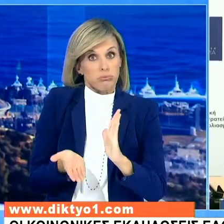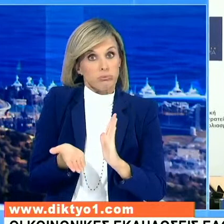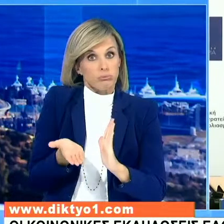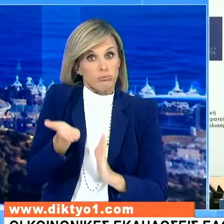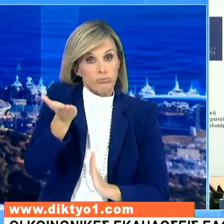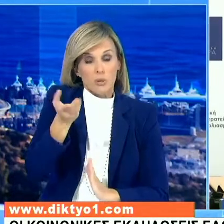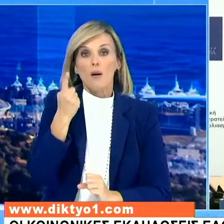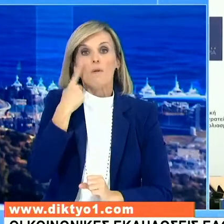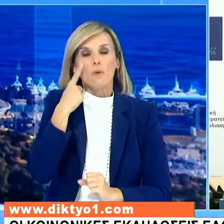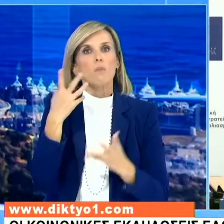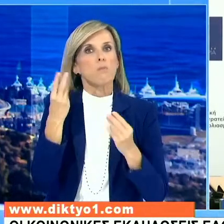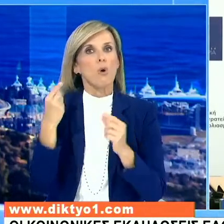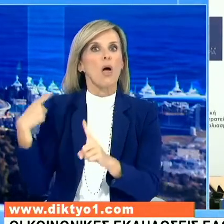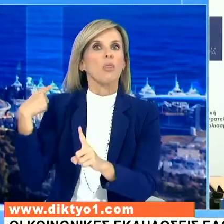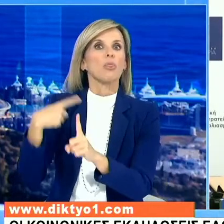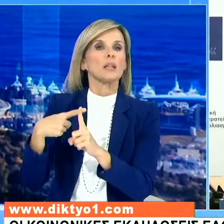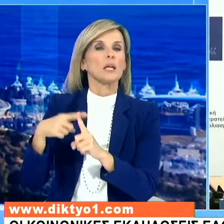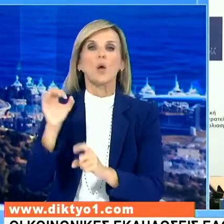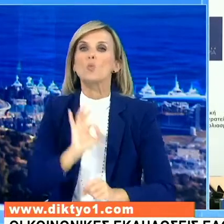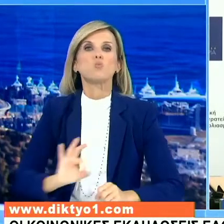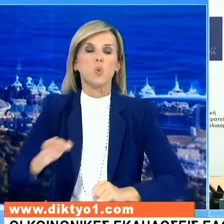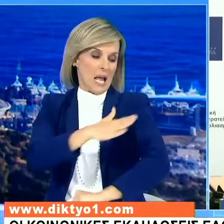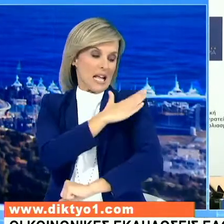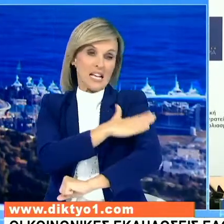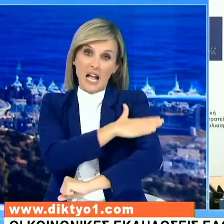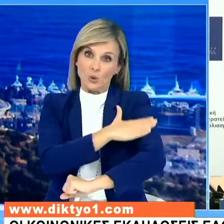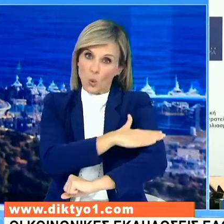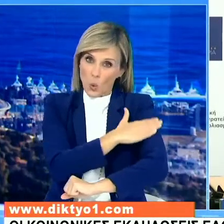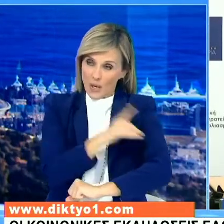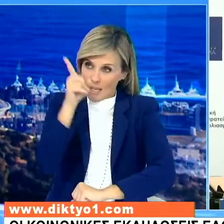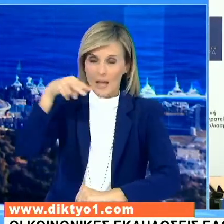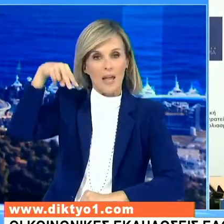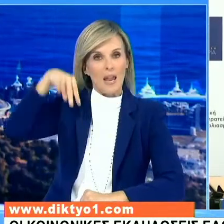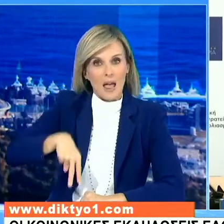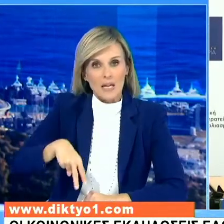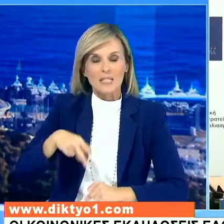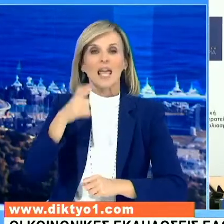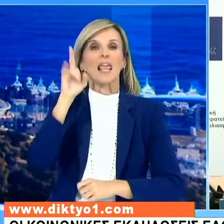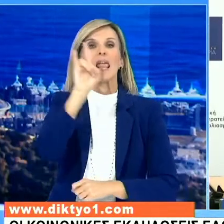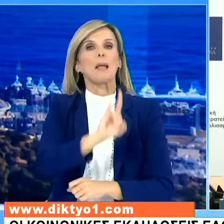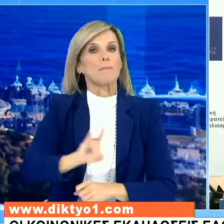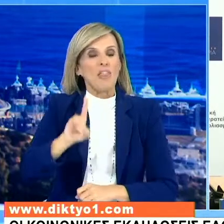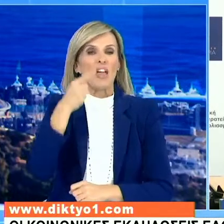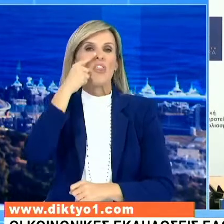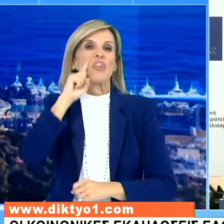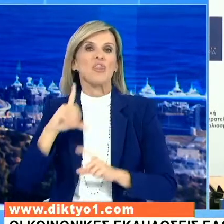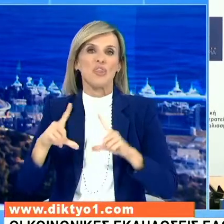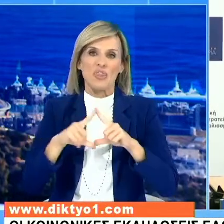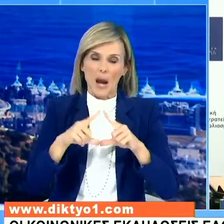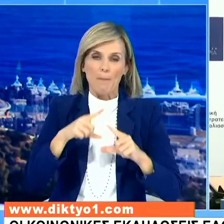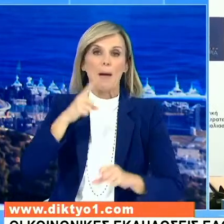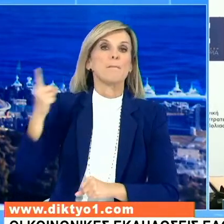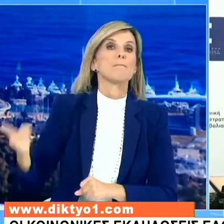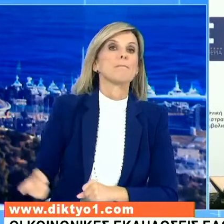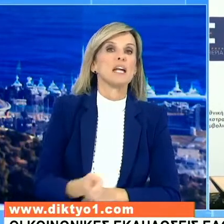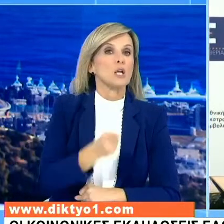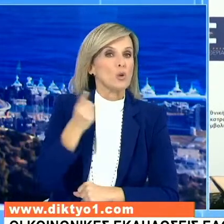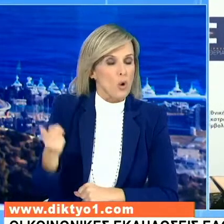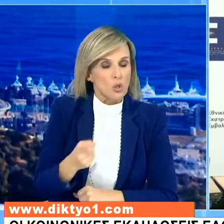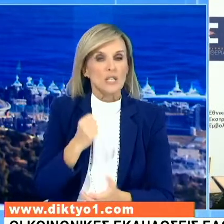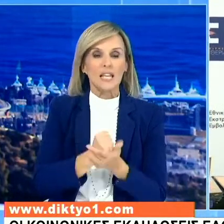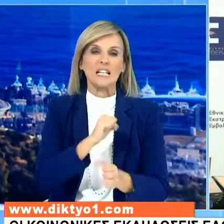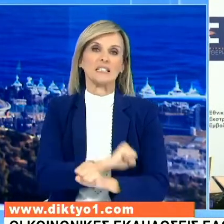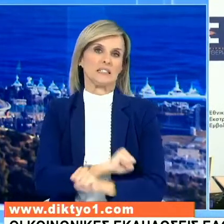τεστ σε περιοχές όπως είναι η Καστοριά, η Πιερία, η Μαθία, η Δράμα, η Μύκονος, η Σαντορίνη και η Ικαρία.